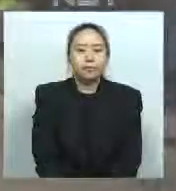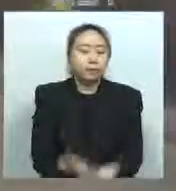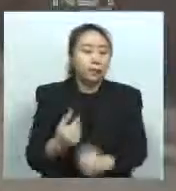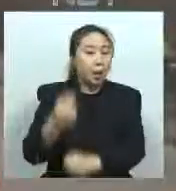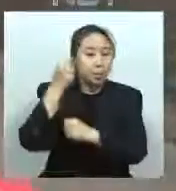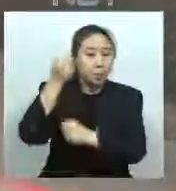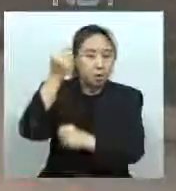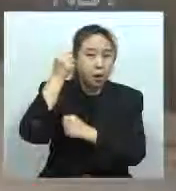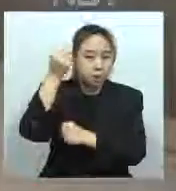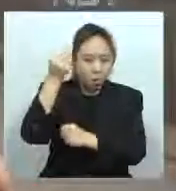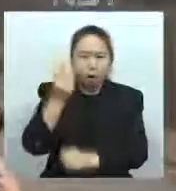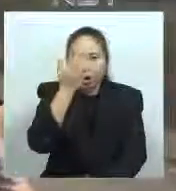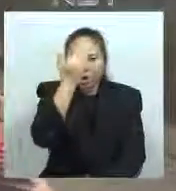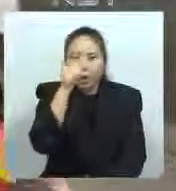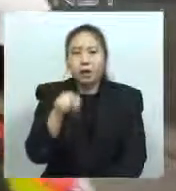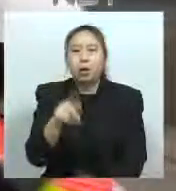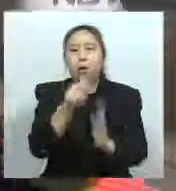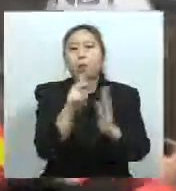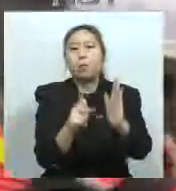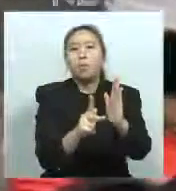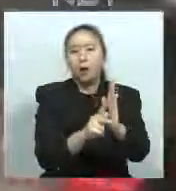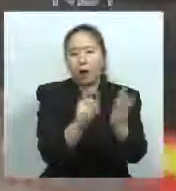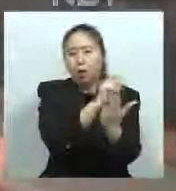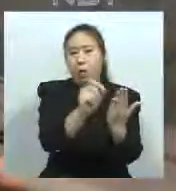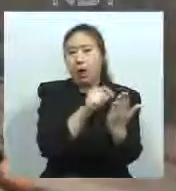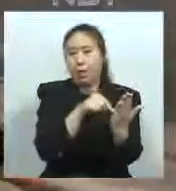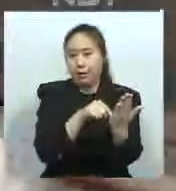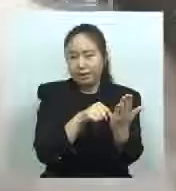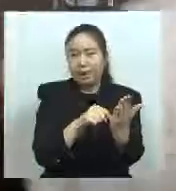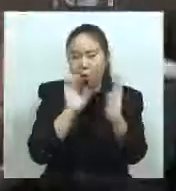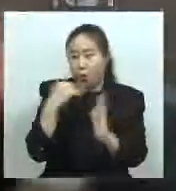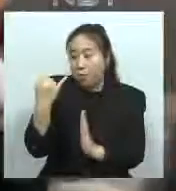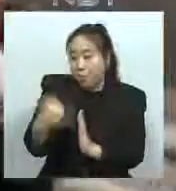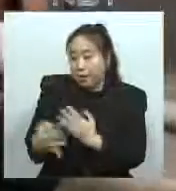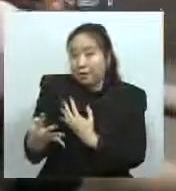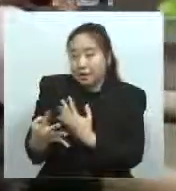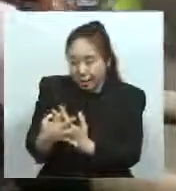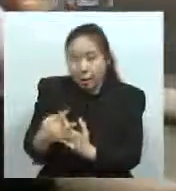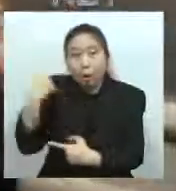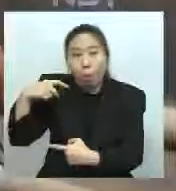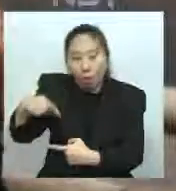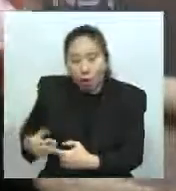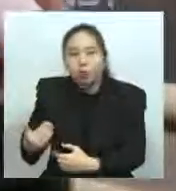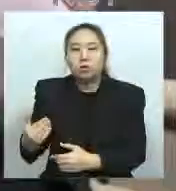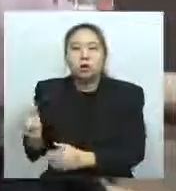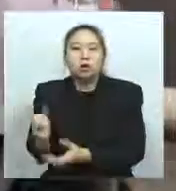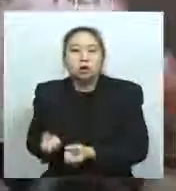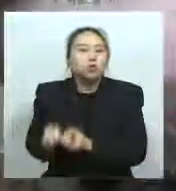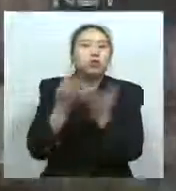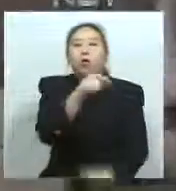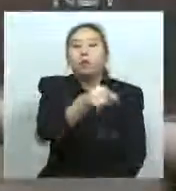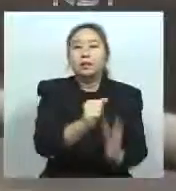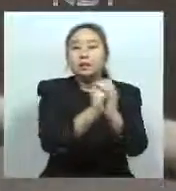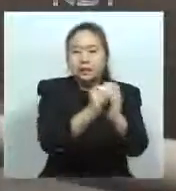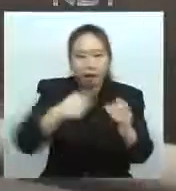การประท้วงครั้งใหญ่เพื่อต่อต้านร่างกฎหมายส่งผู้ร้ายข้ามแดนในฮ่องกงบานปลายเป็นเหตุปะทะและความรุน